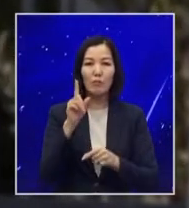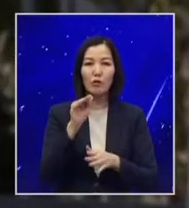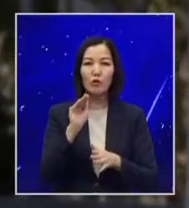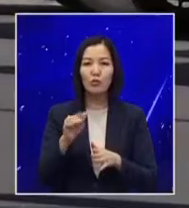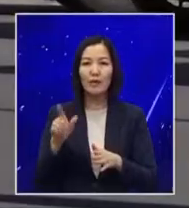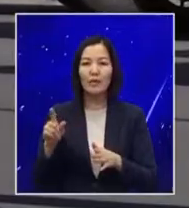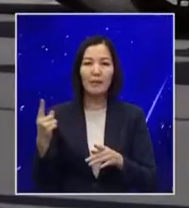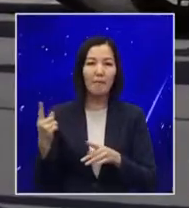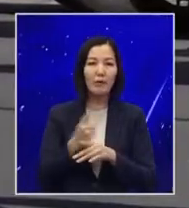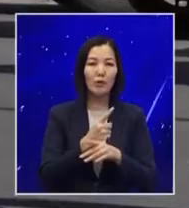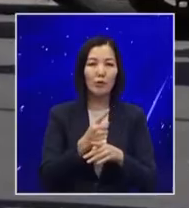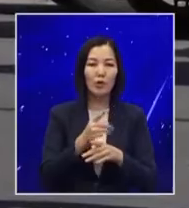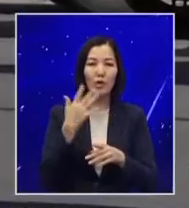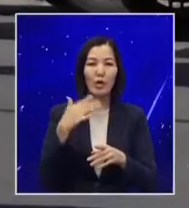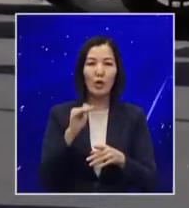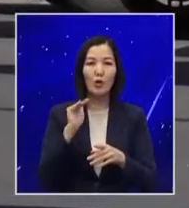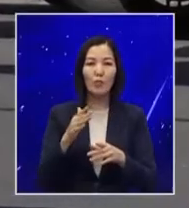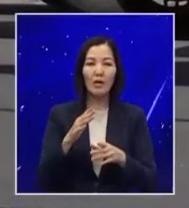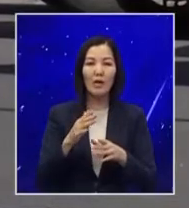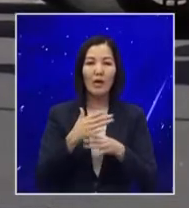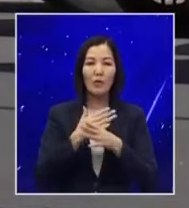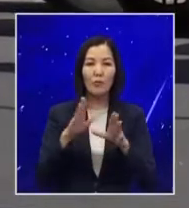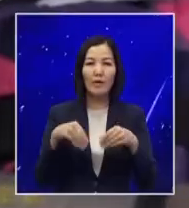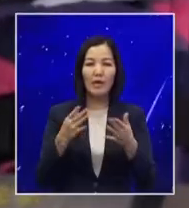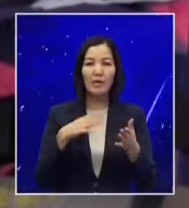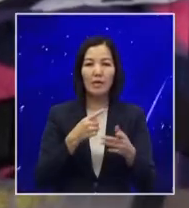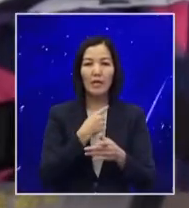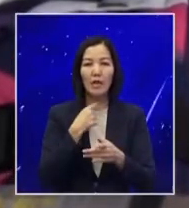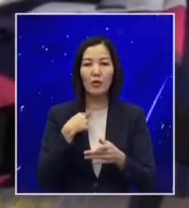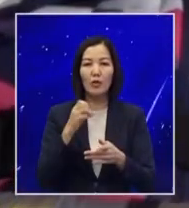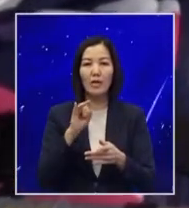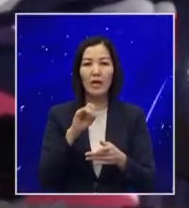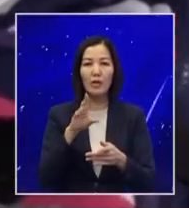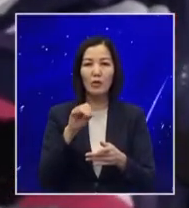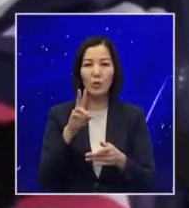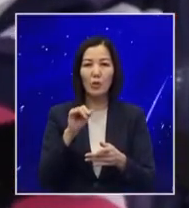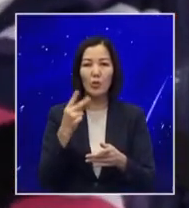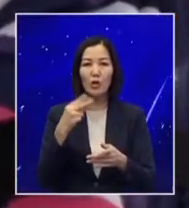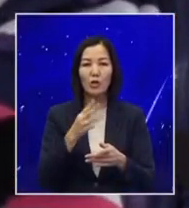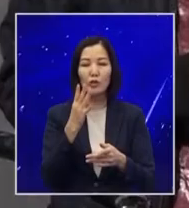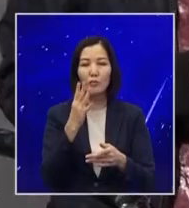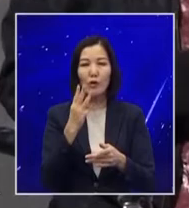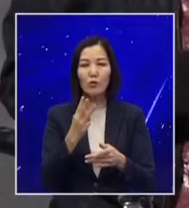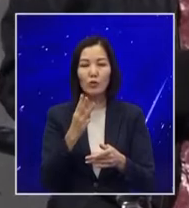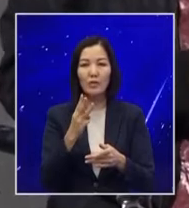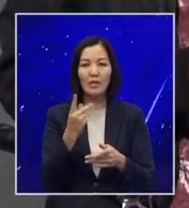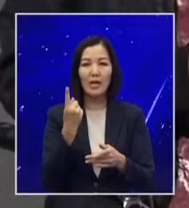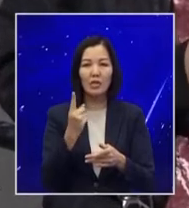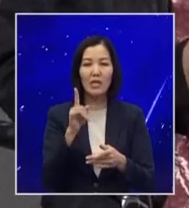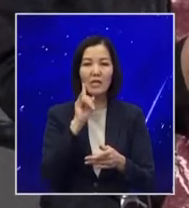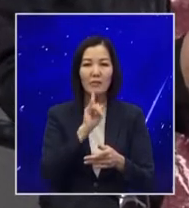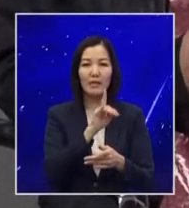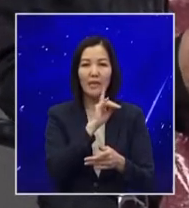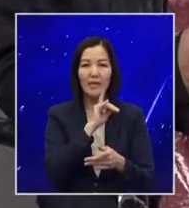азамат бір жолғы материалдық жәрдеммен қамтылды. Бірі талдықорғандық Айсұлу Серікболқызы, 23 жастағы жалғыз бастана,